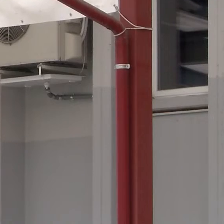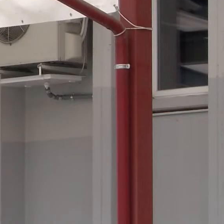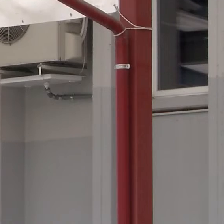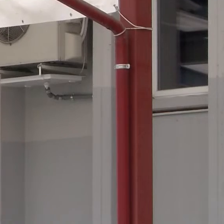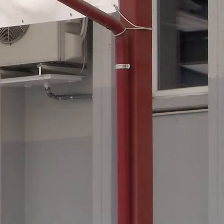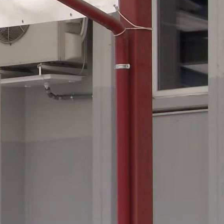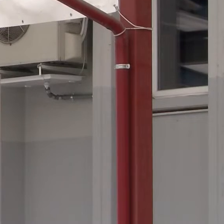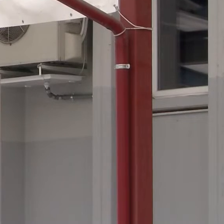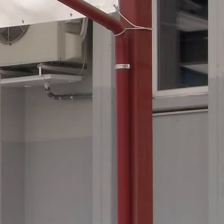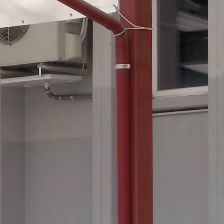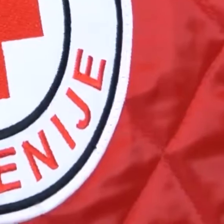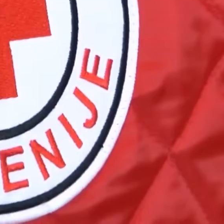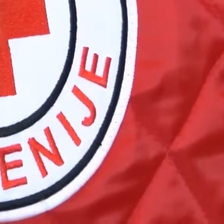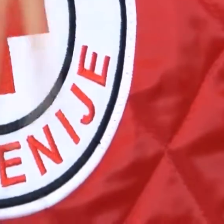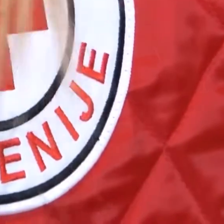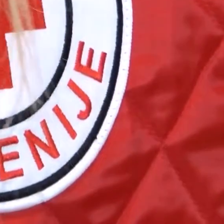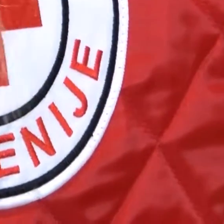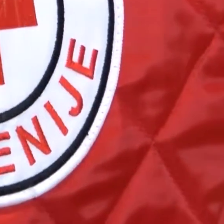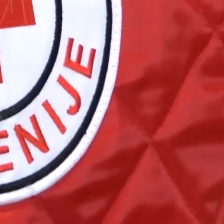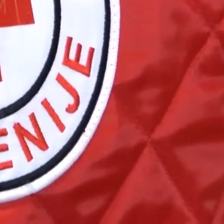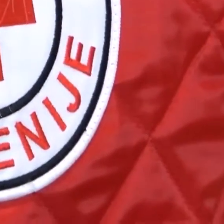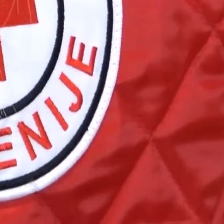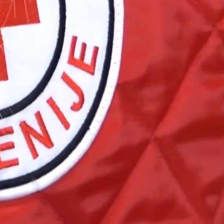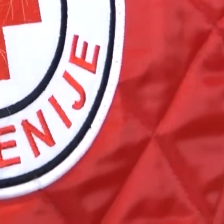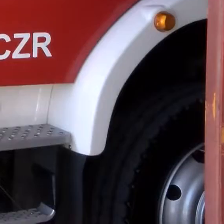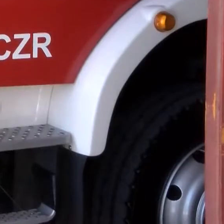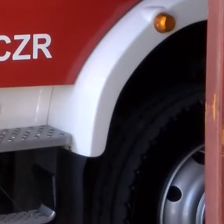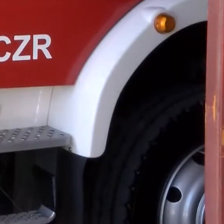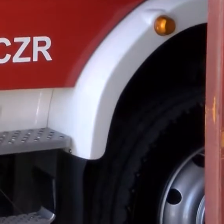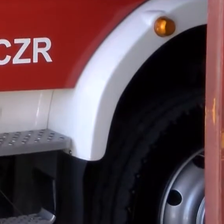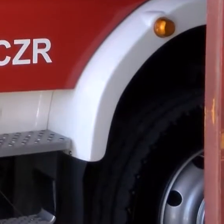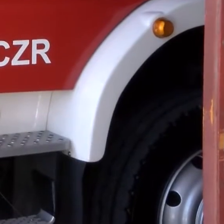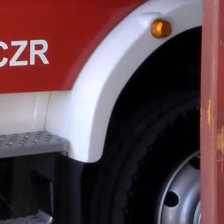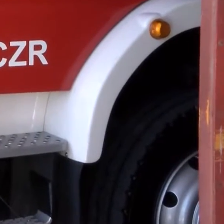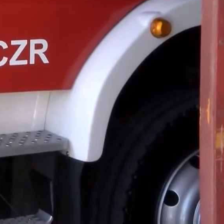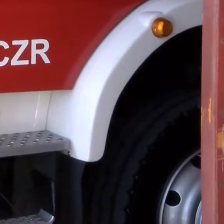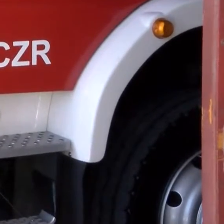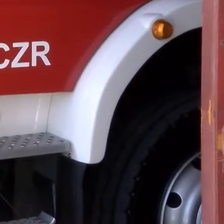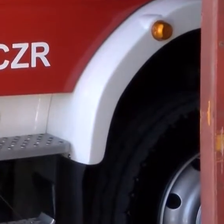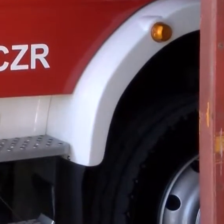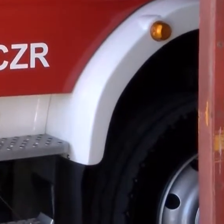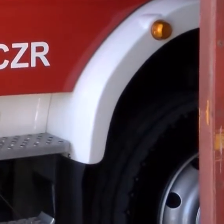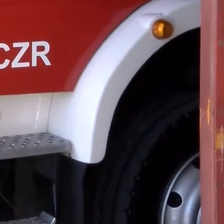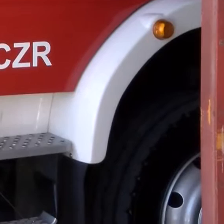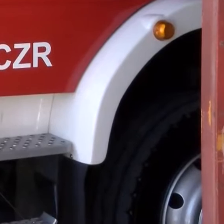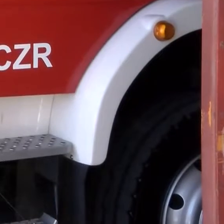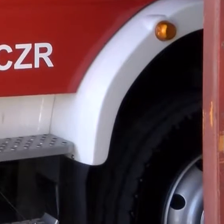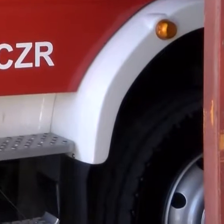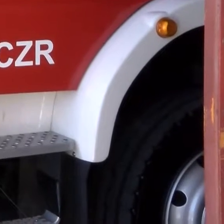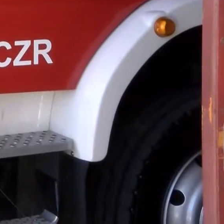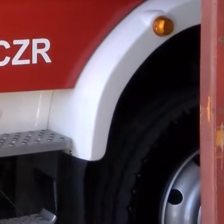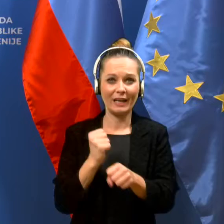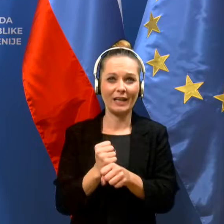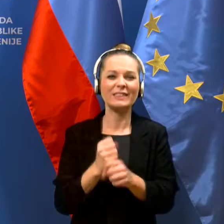Naslednji stopnji vključujete Rdeči križ 60 do 300 prostovoljci na dan, kakor tudi gasilska društva. Prostovoljska pomoč pa se s tem